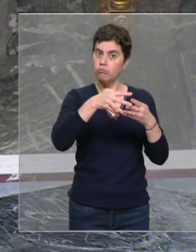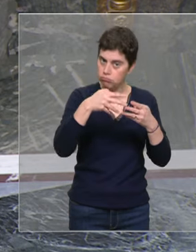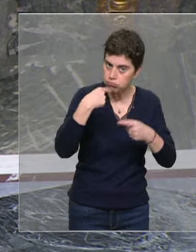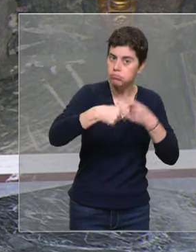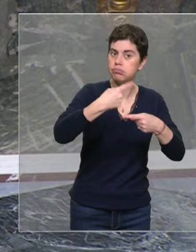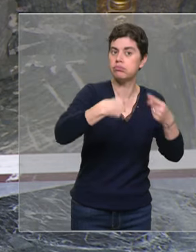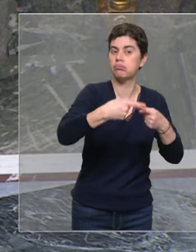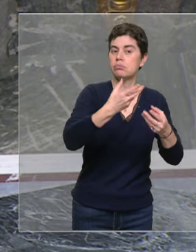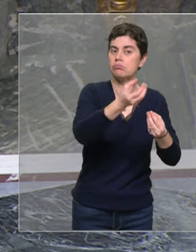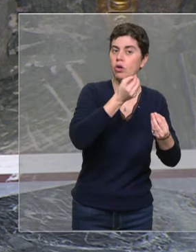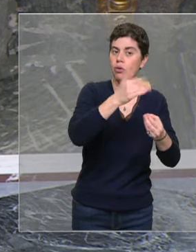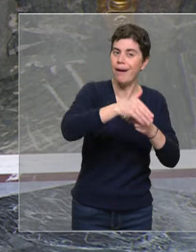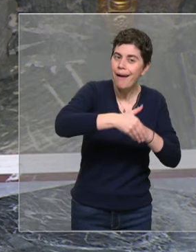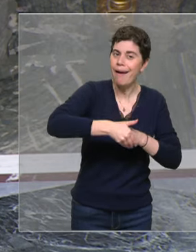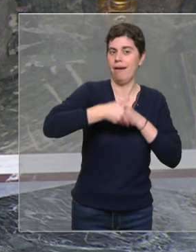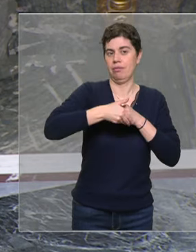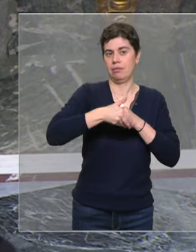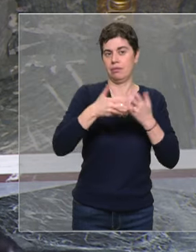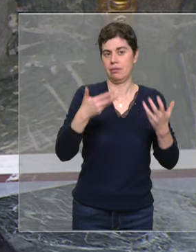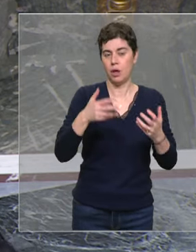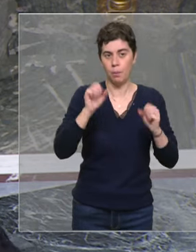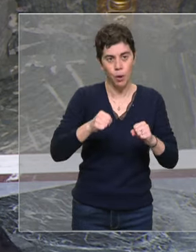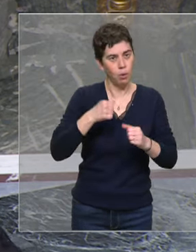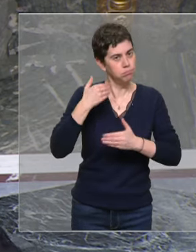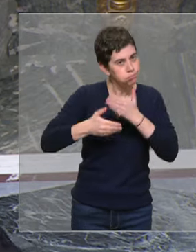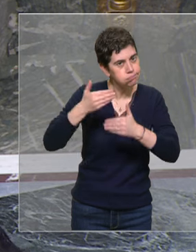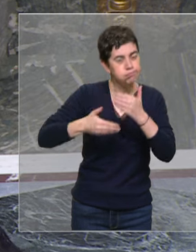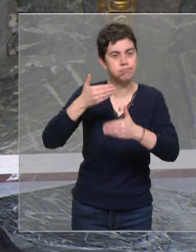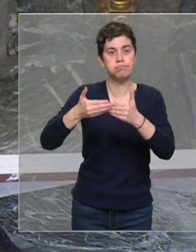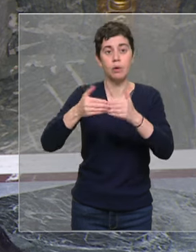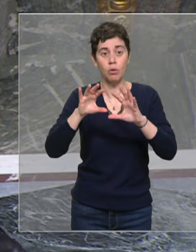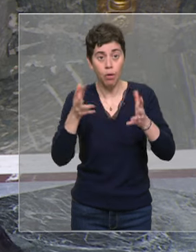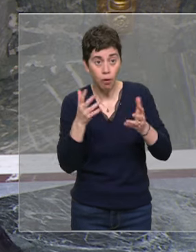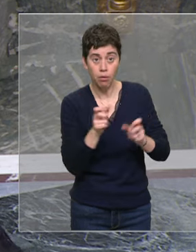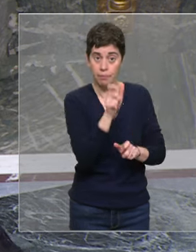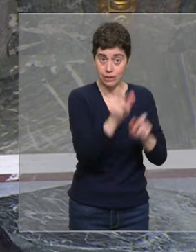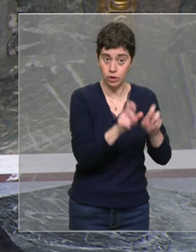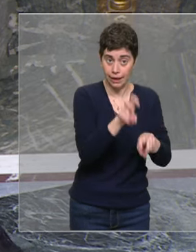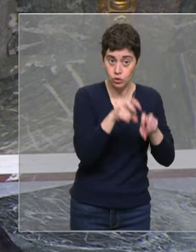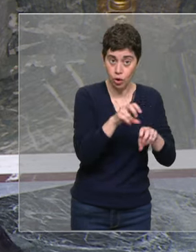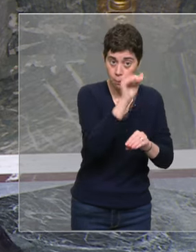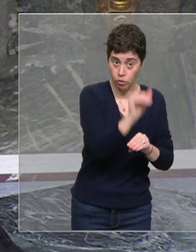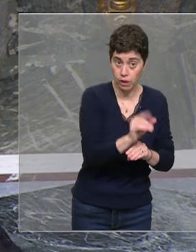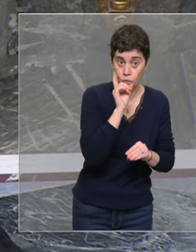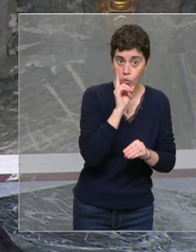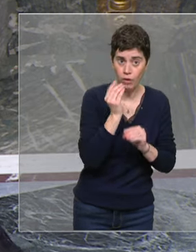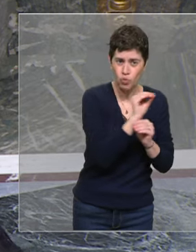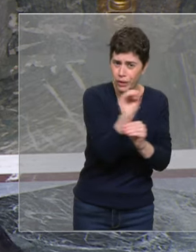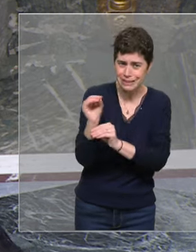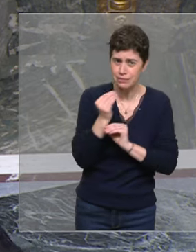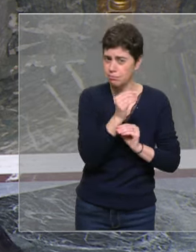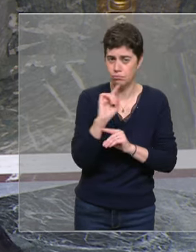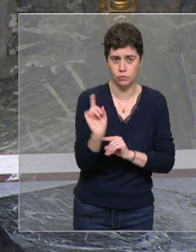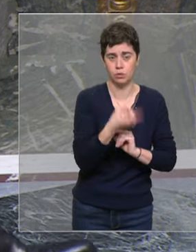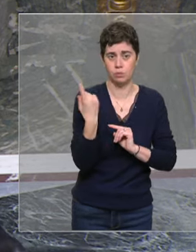aider à aller un cran plus loin et faire en sorte de protéger ces agriculteurs qui nous nourrissent, qui ont en charge